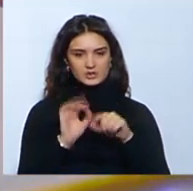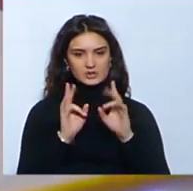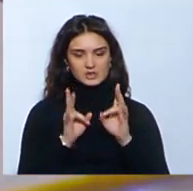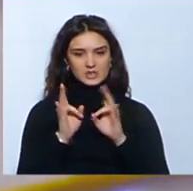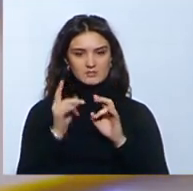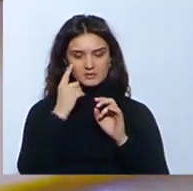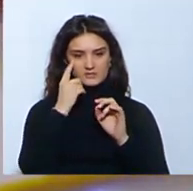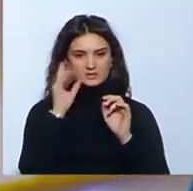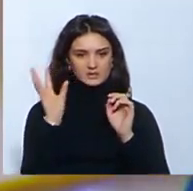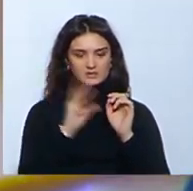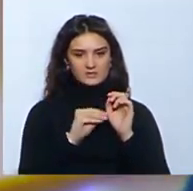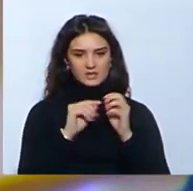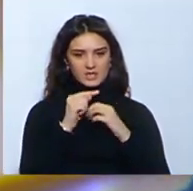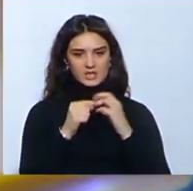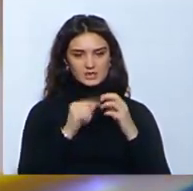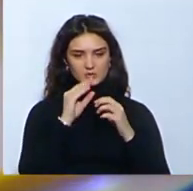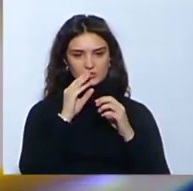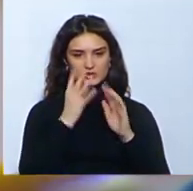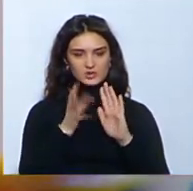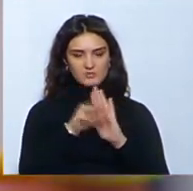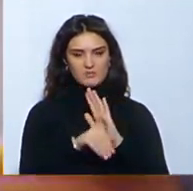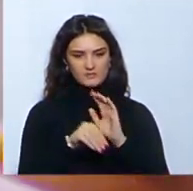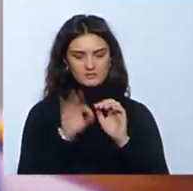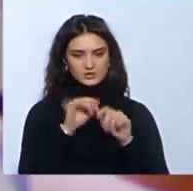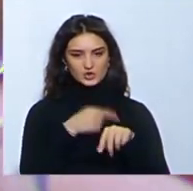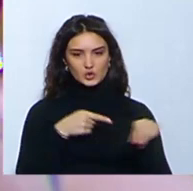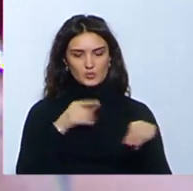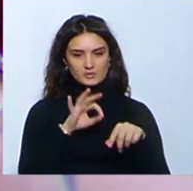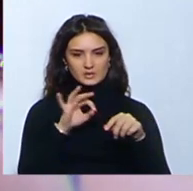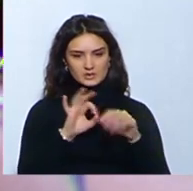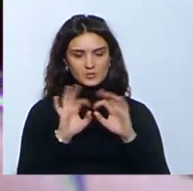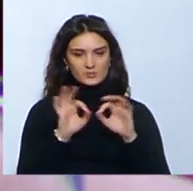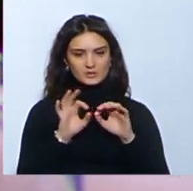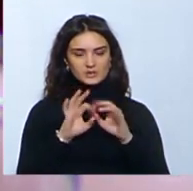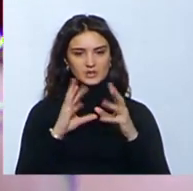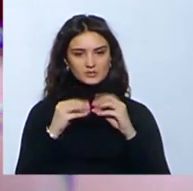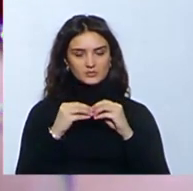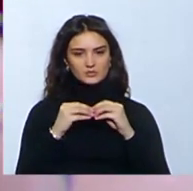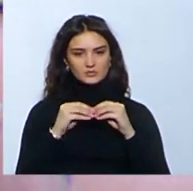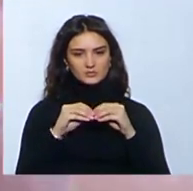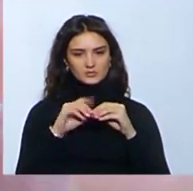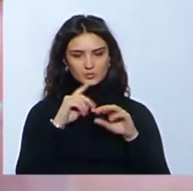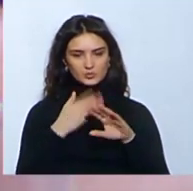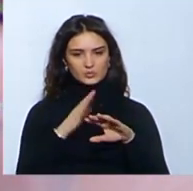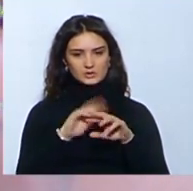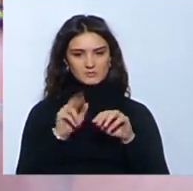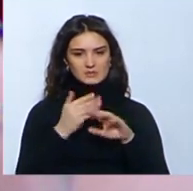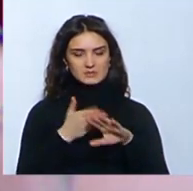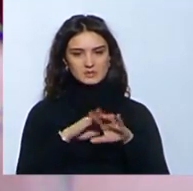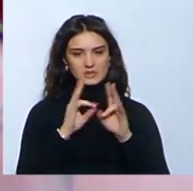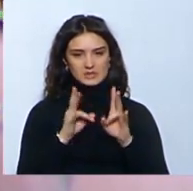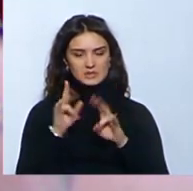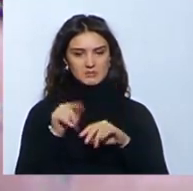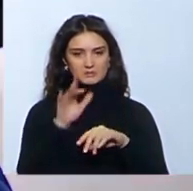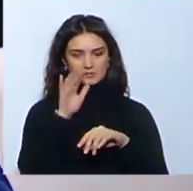ზიანდება თვალის ყველა ეს გარსი, როდესაც არის შემავალ ჭრილობაზე საუბარი. საკმაოდ რთული და მძიმე დაზიანებებია ამ